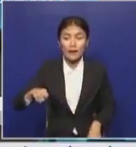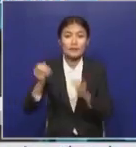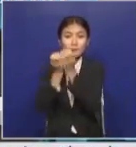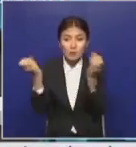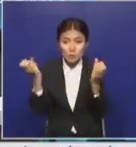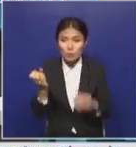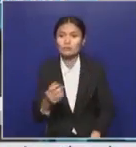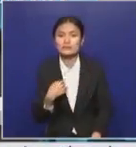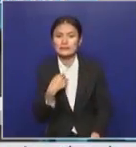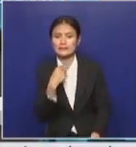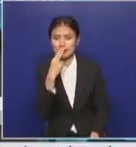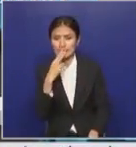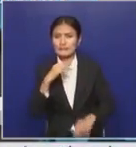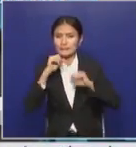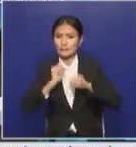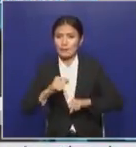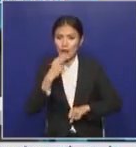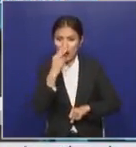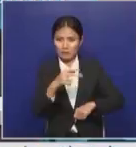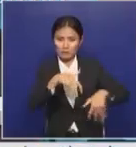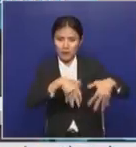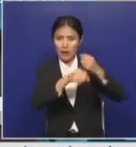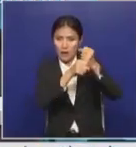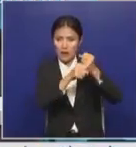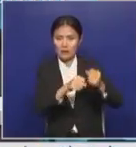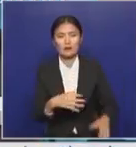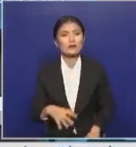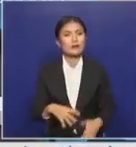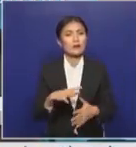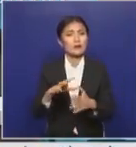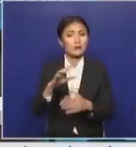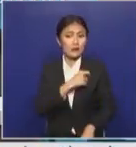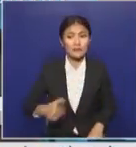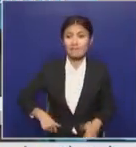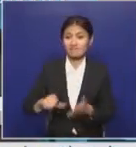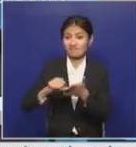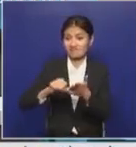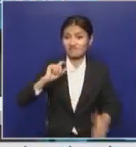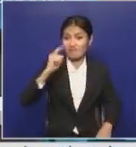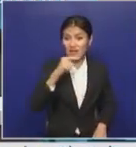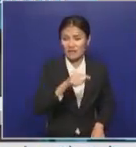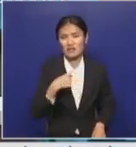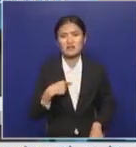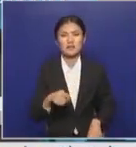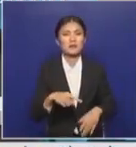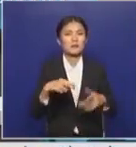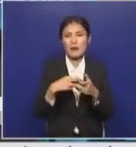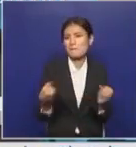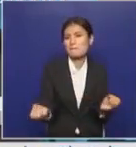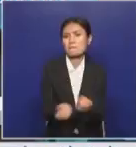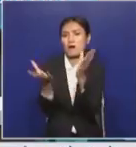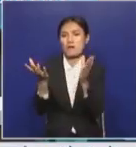ผู้ชุมนมนะฮะที่จะปฏิรูปสถาบันนั้นเป็นการกระทำอันเป็นปฏิปักษ์งะต่อการปกครอง